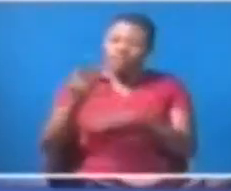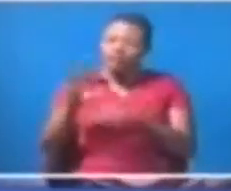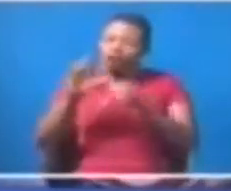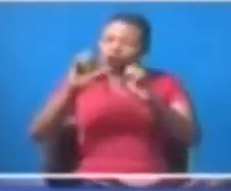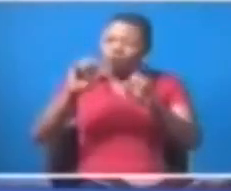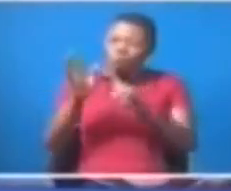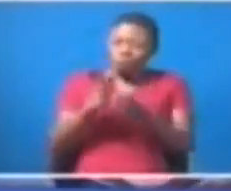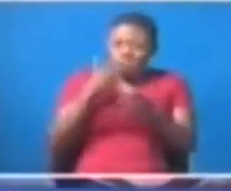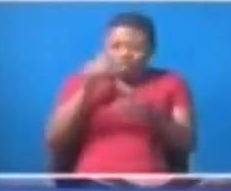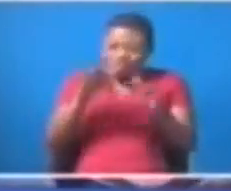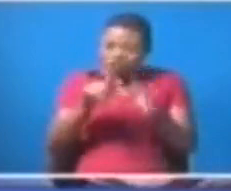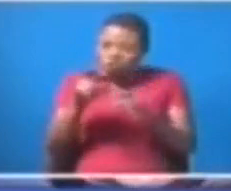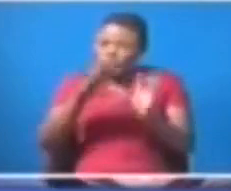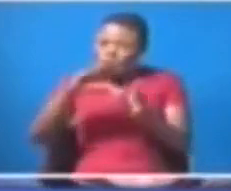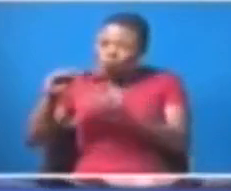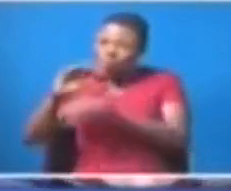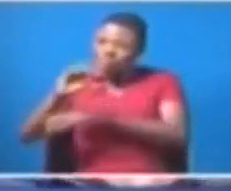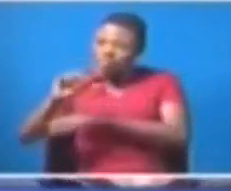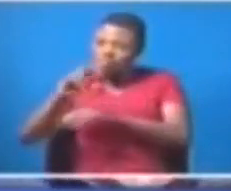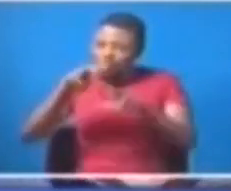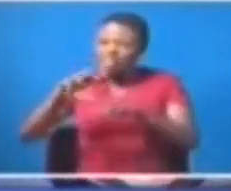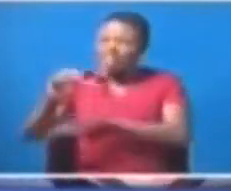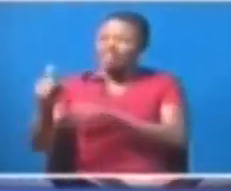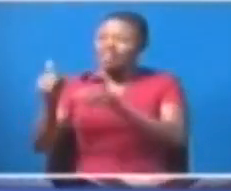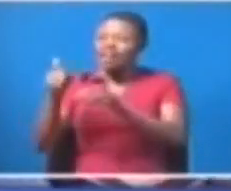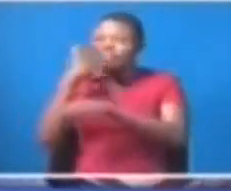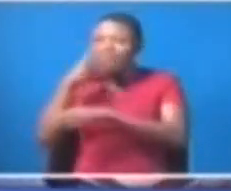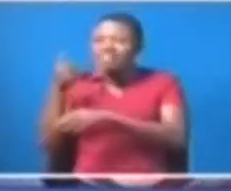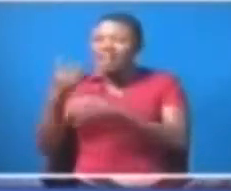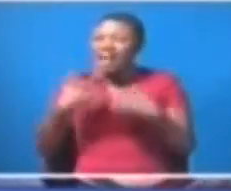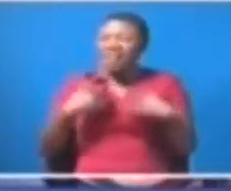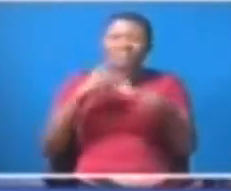you. But don't kill her. There's too much killing.